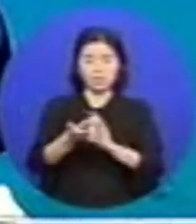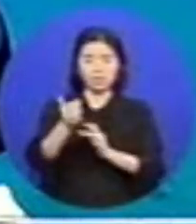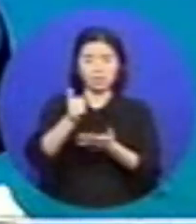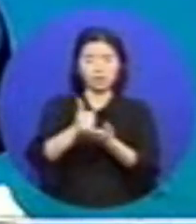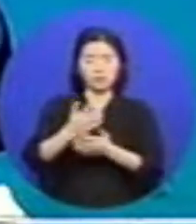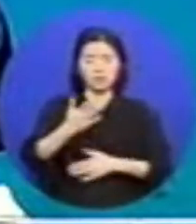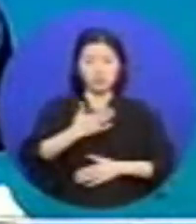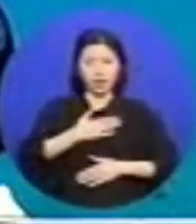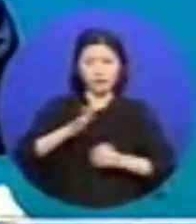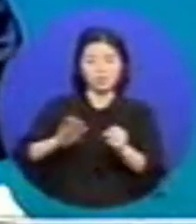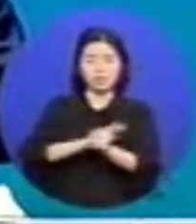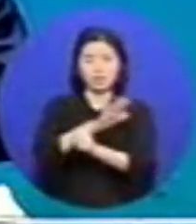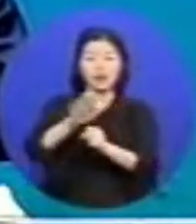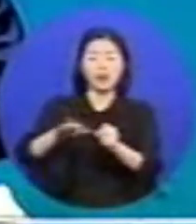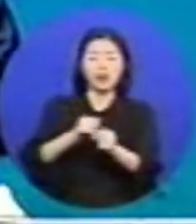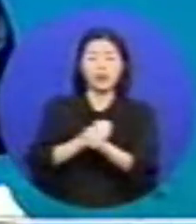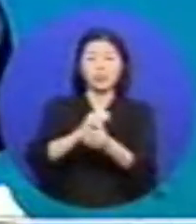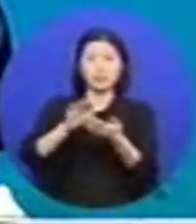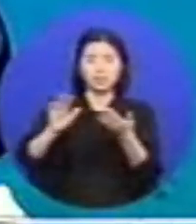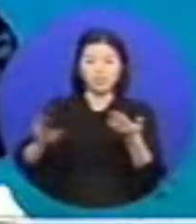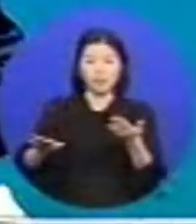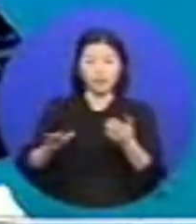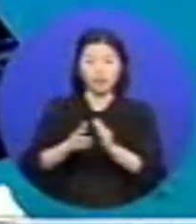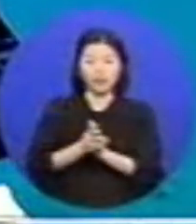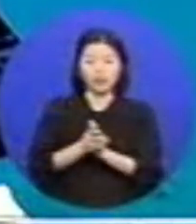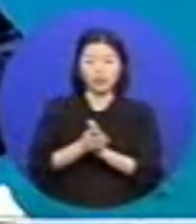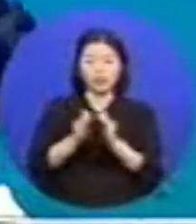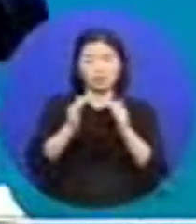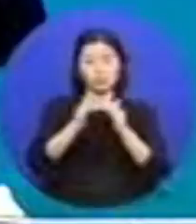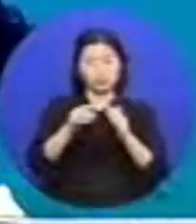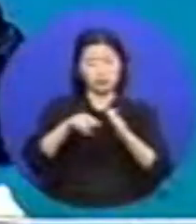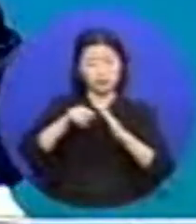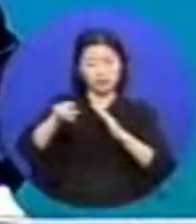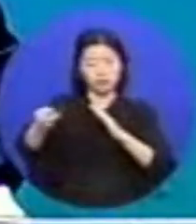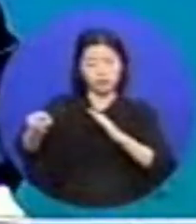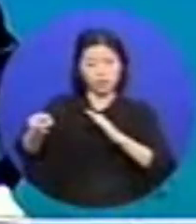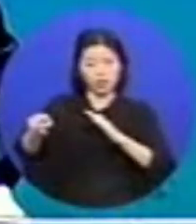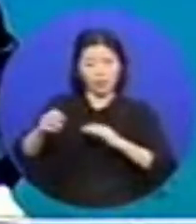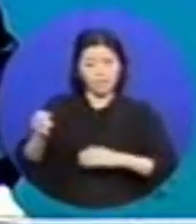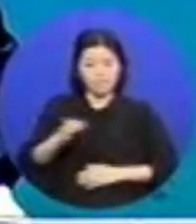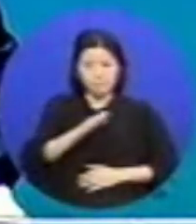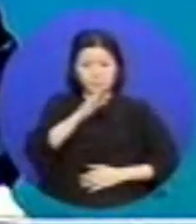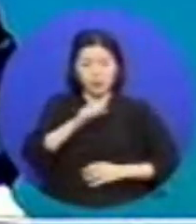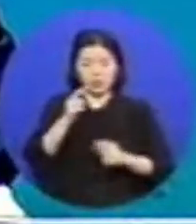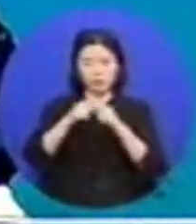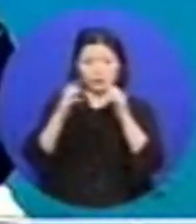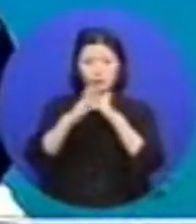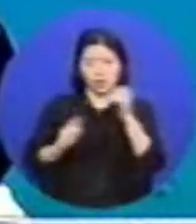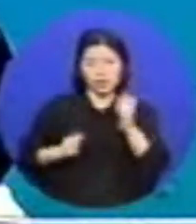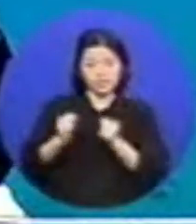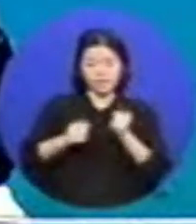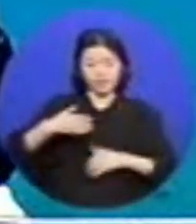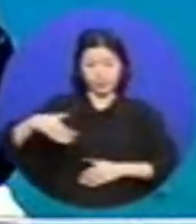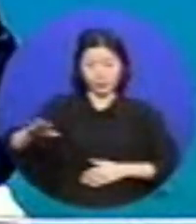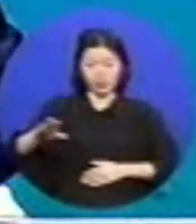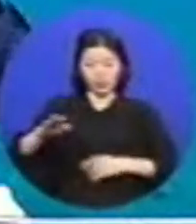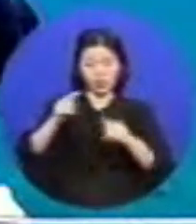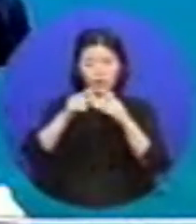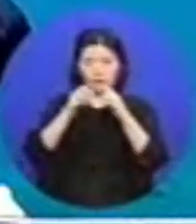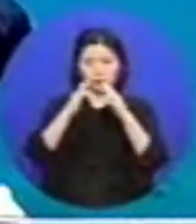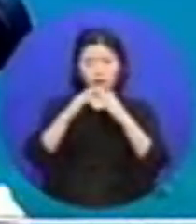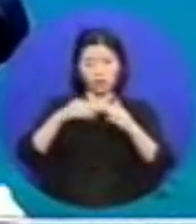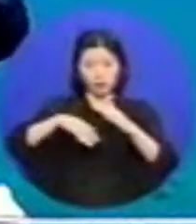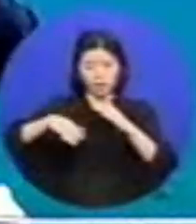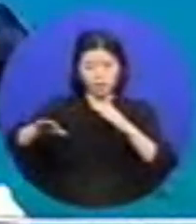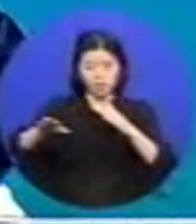사랑하신다. 그리고는 집을 나와서 곧장 교회로 달려갔습니다. 교회 들어가서